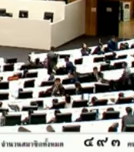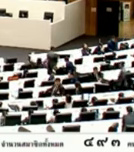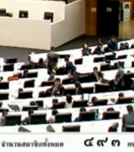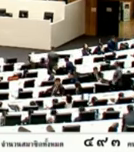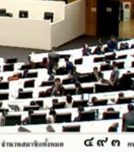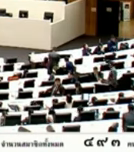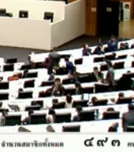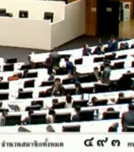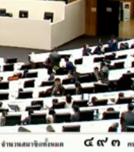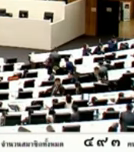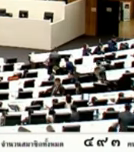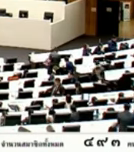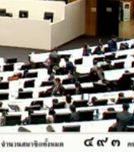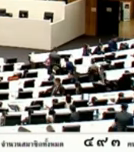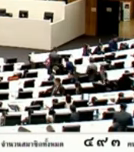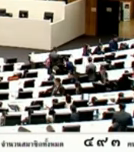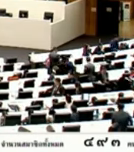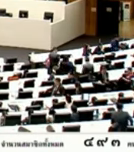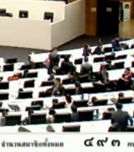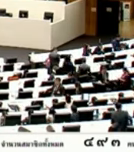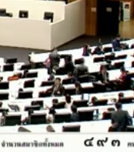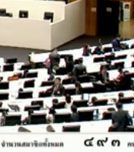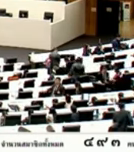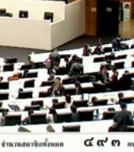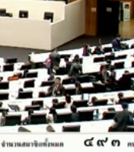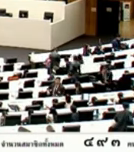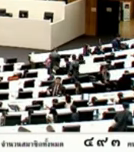งคะแนนเรียบร้อยแล้วนะครับ